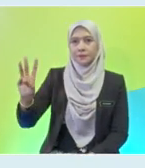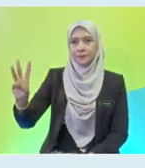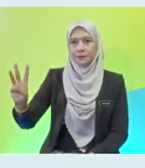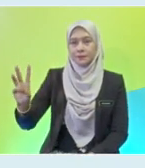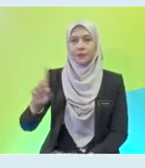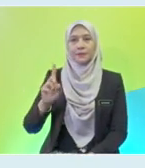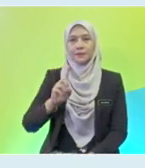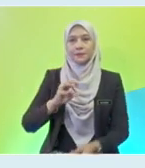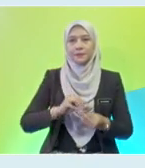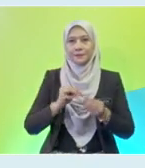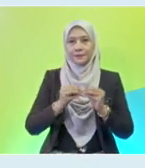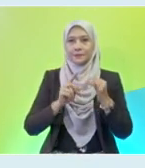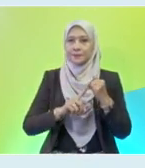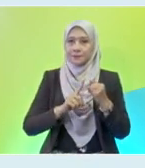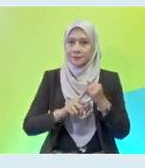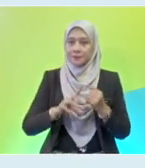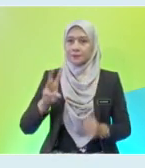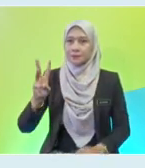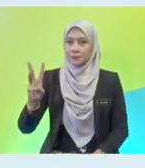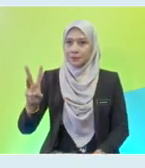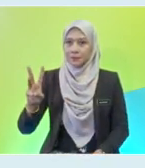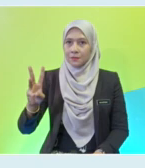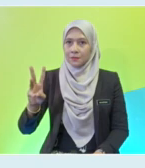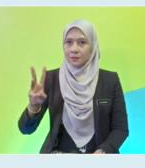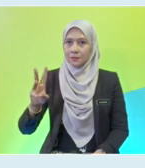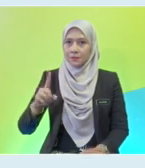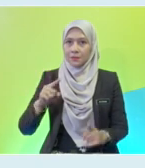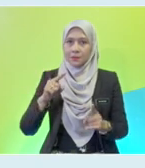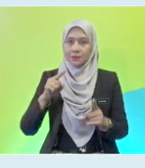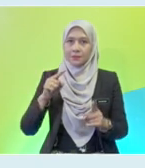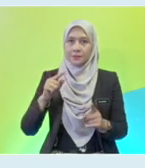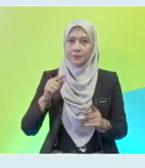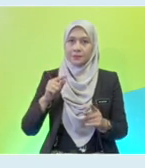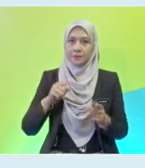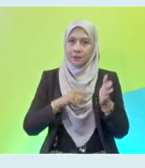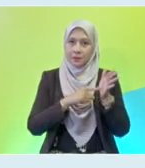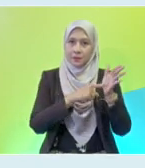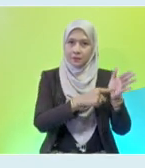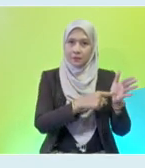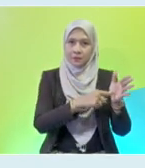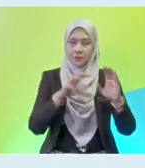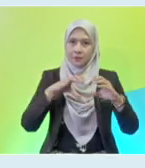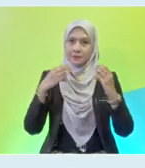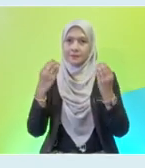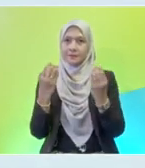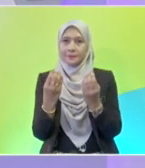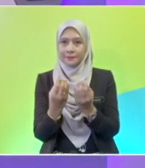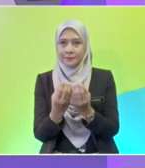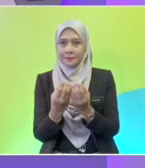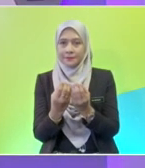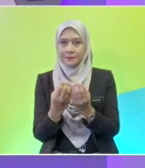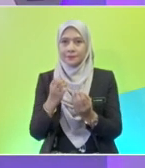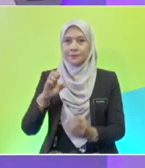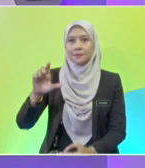terakhir yaitu 6 menuju atau menunjukan kumpulan yang kita Panggil Electro Balance jadi